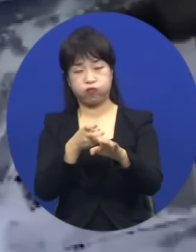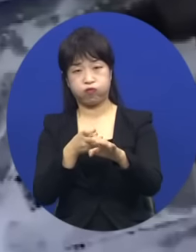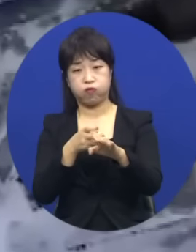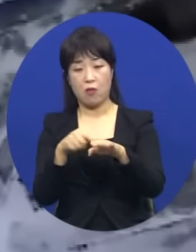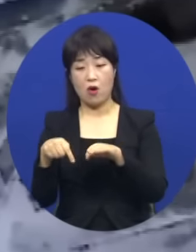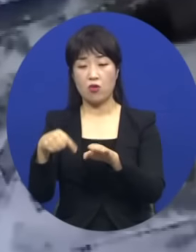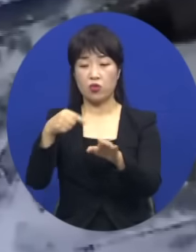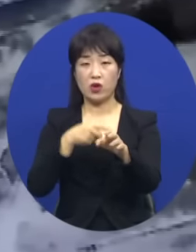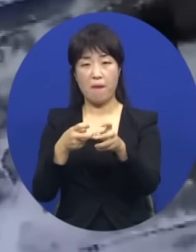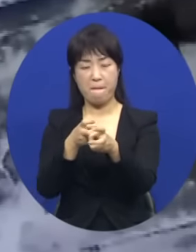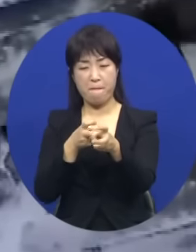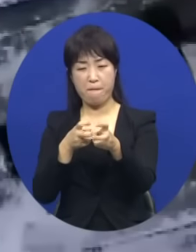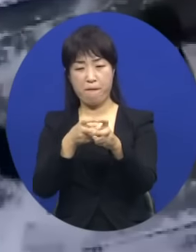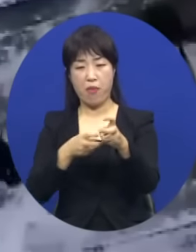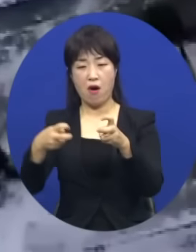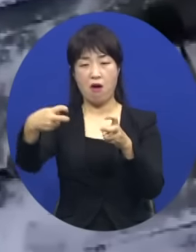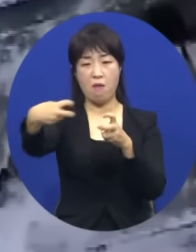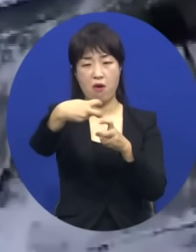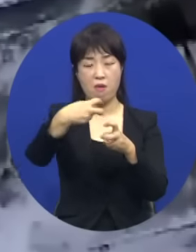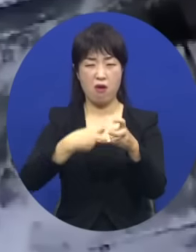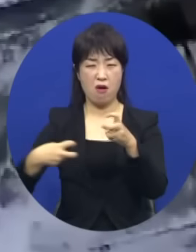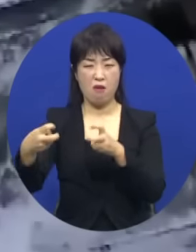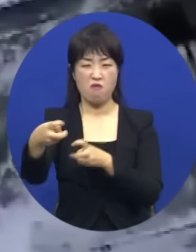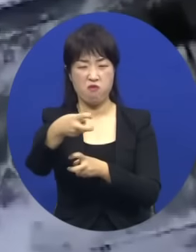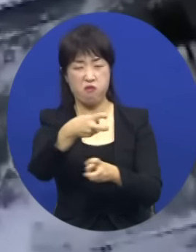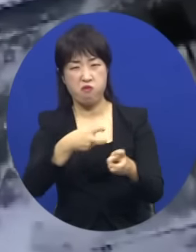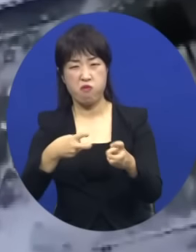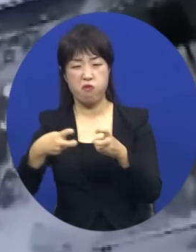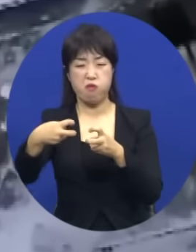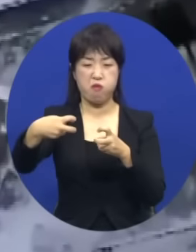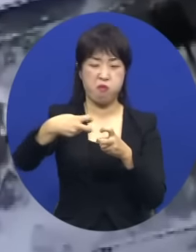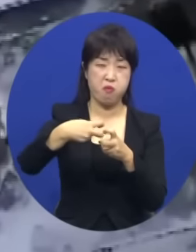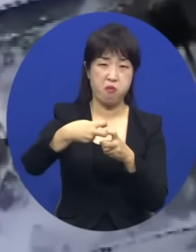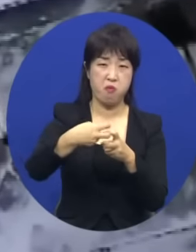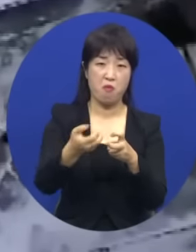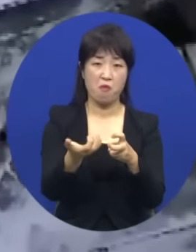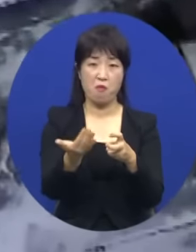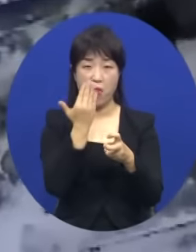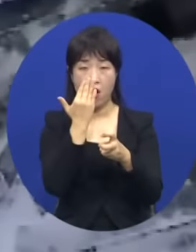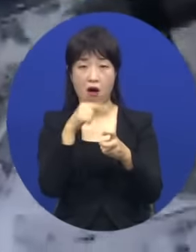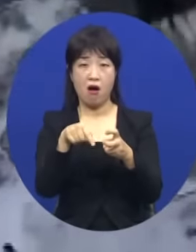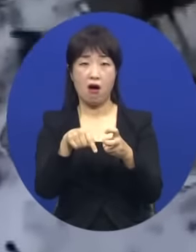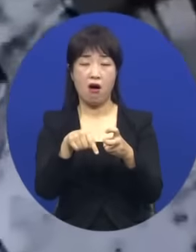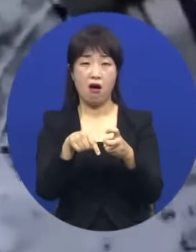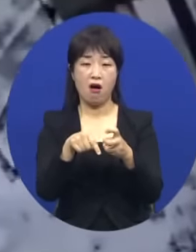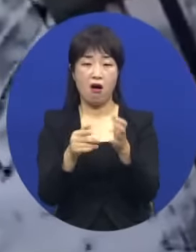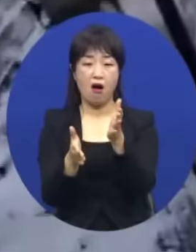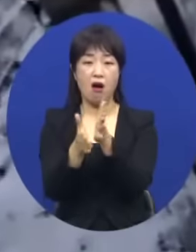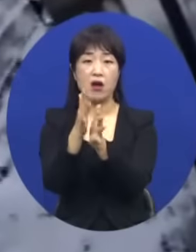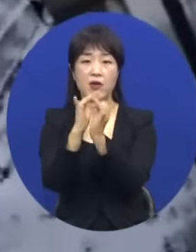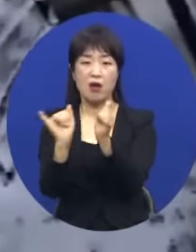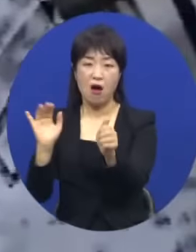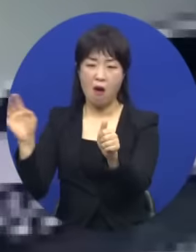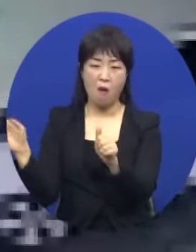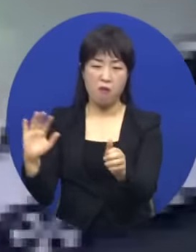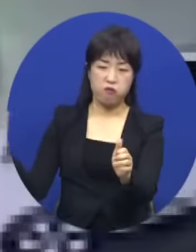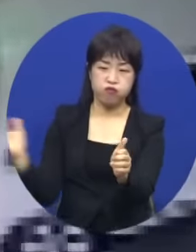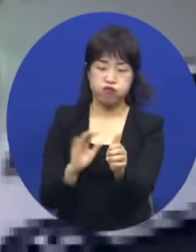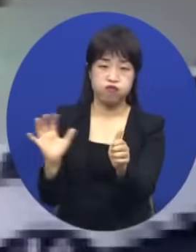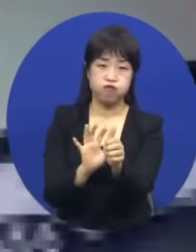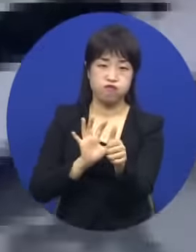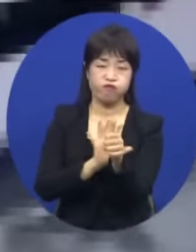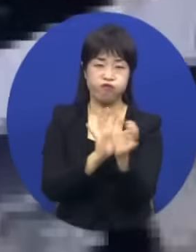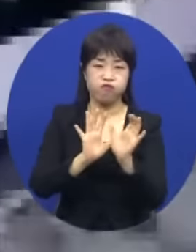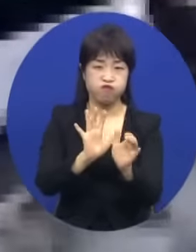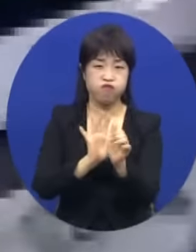뒤에 있던 버스와 마주오던 버스까지 뒤엉켜 서로 부딪히기 직전. 시민들이 모여와 밀고 승객들까지